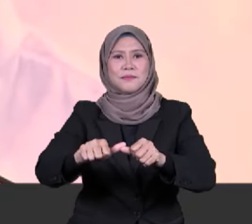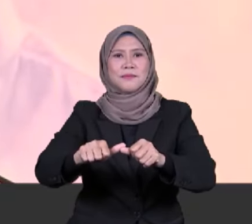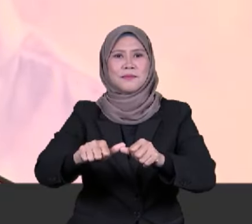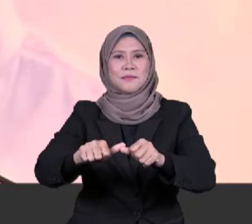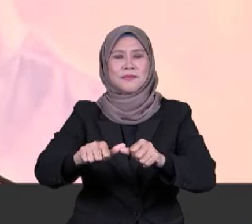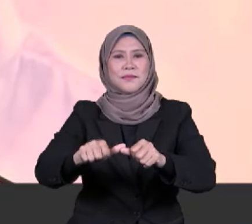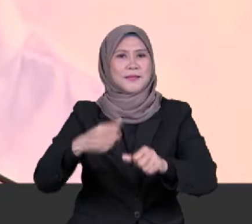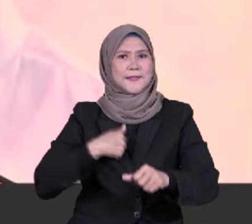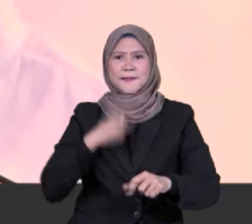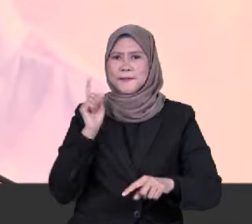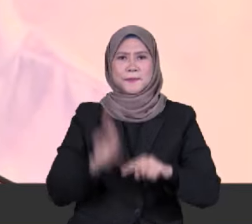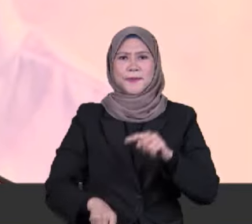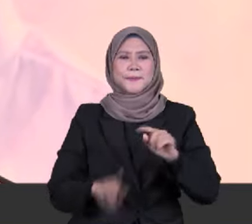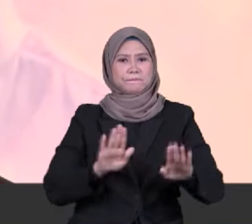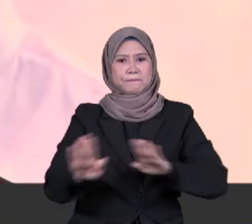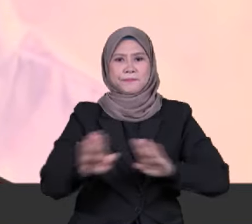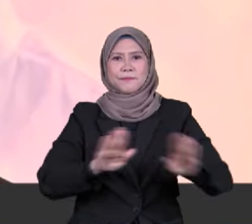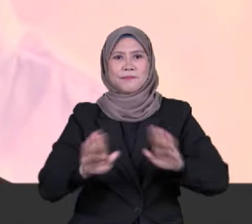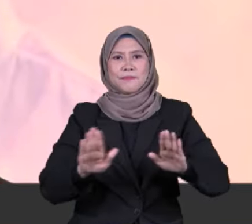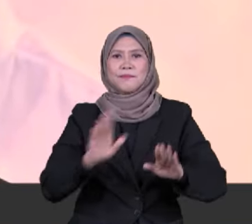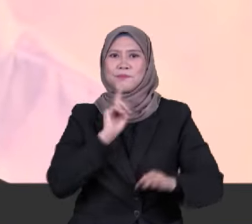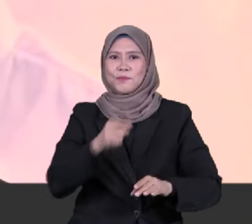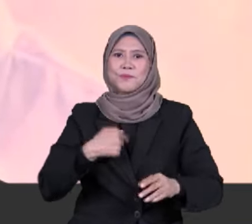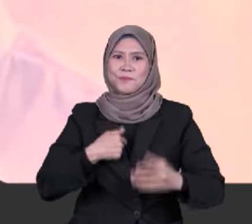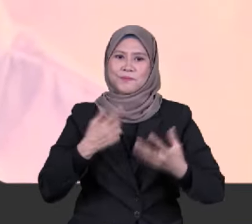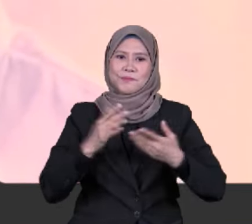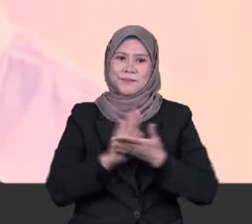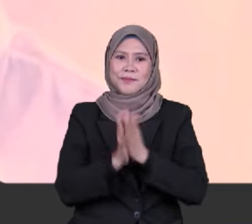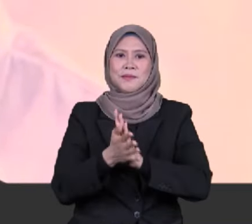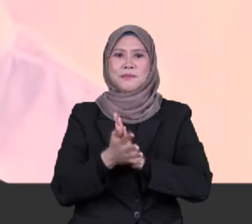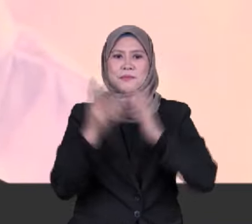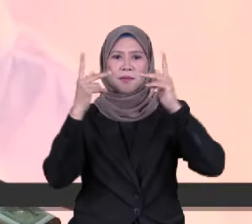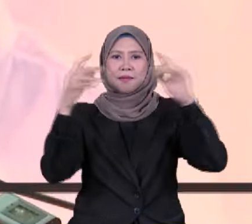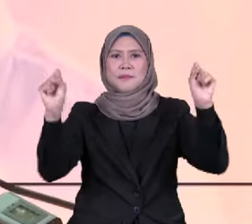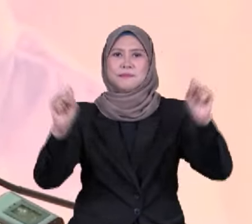not compromise as long as I am this position.